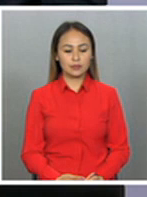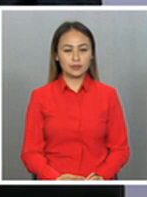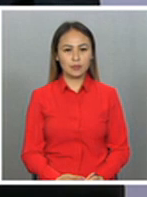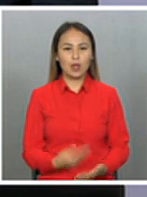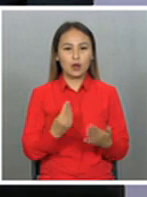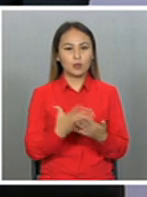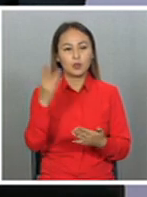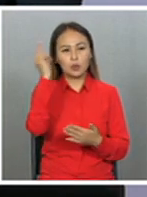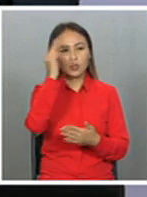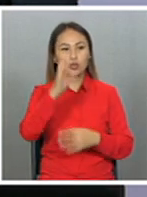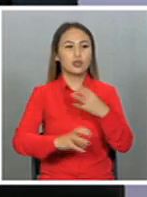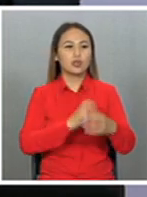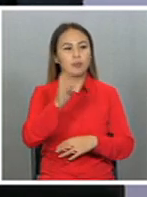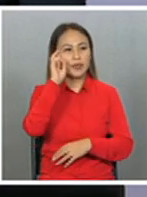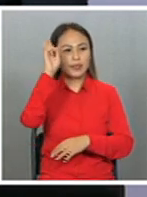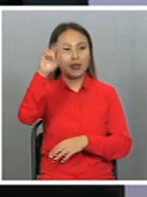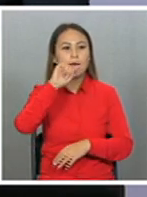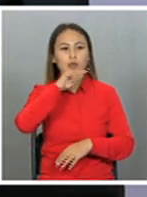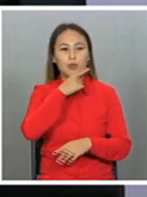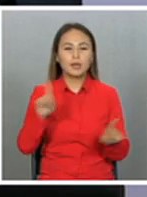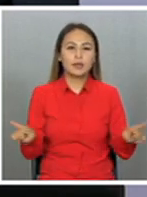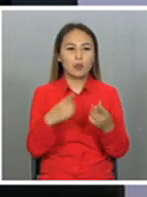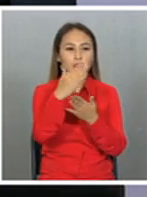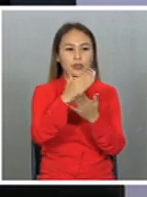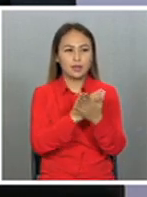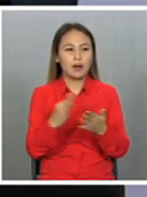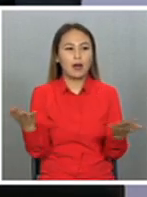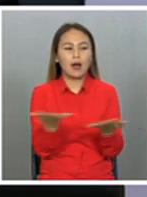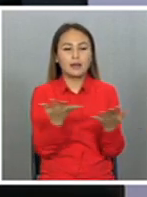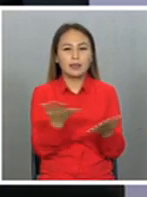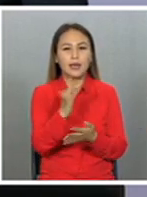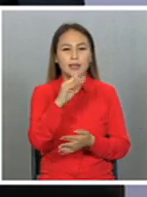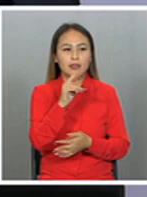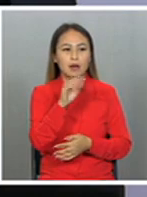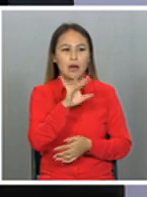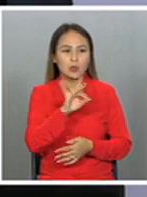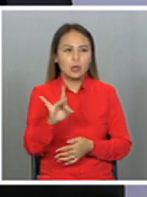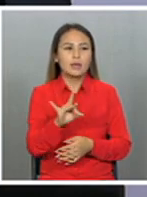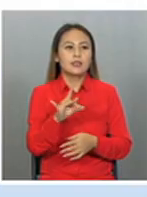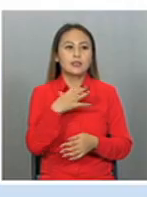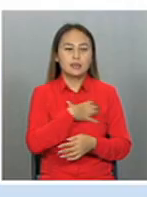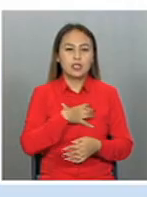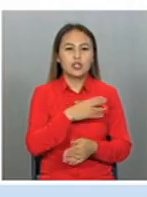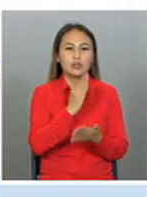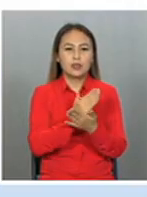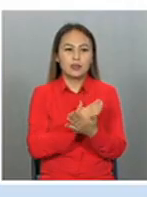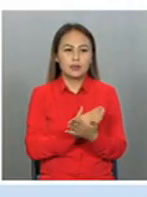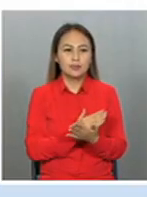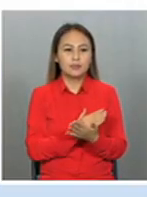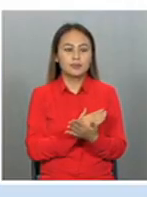Құрметті оқушылар, дүниежүзіндегі мемлекеттердің экономикалық даму деңгейі қандай индикаторлар негізінде